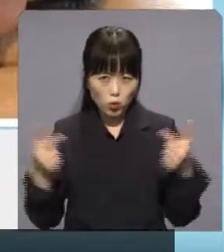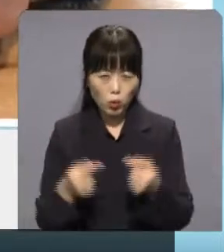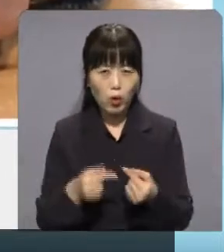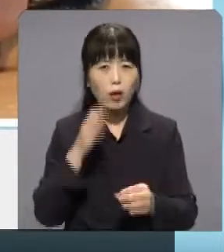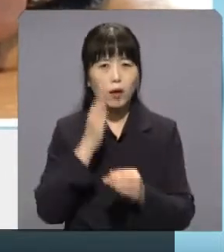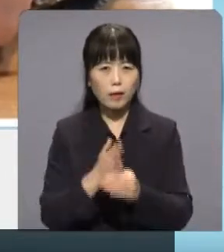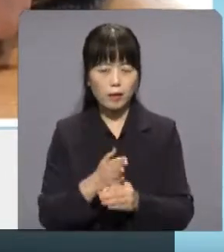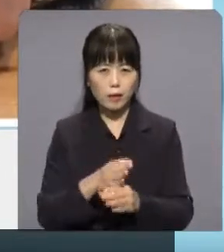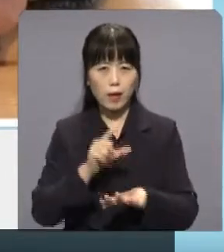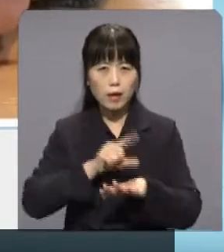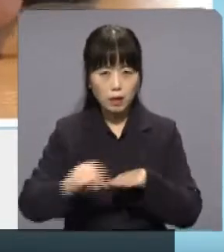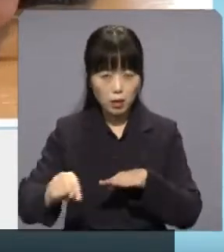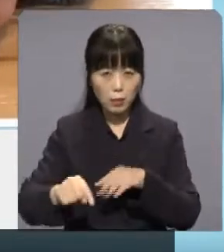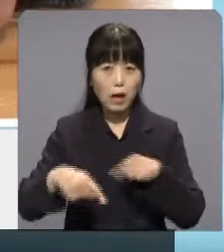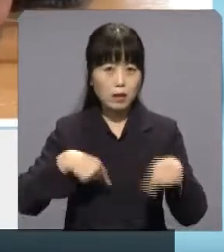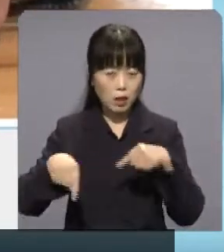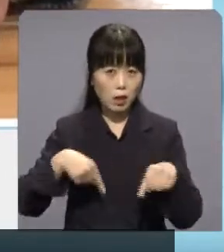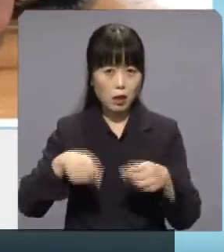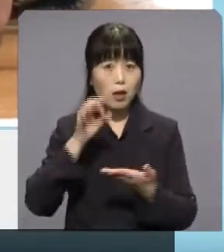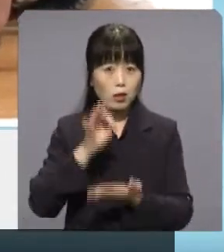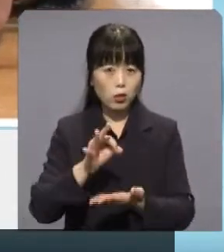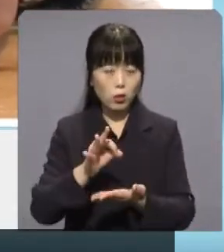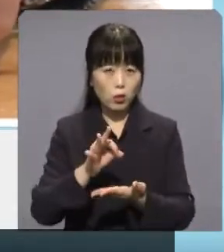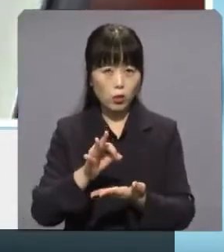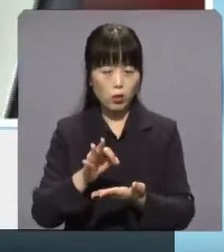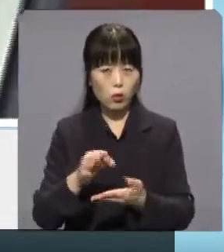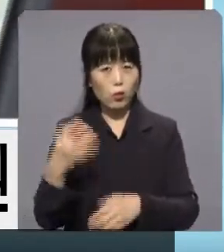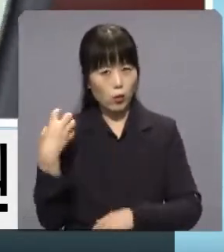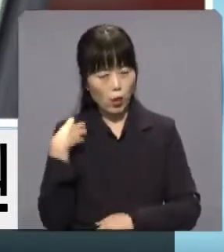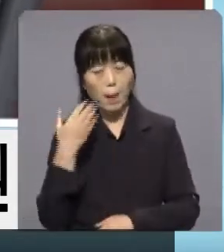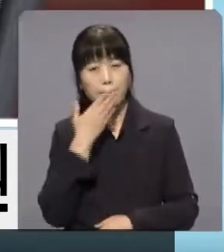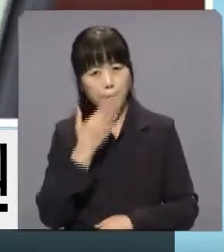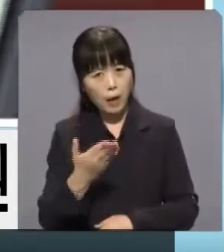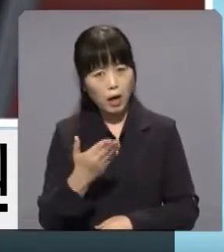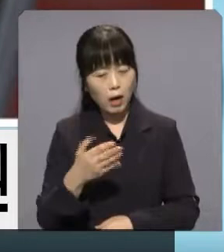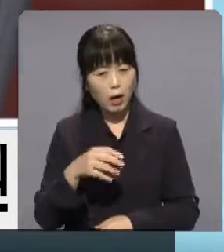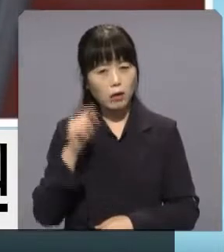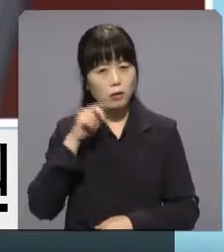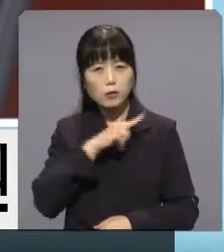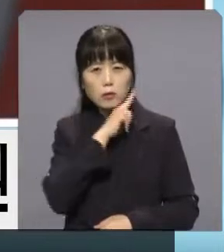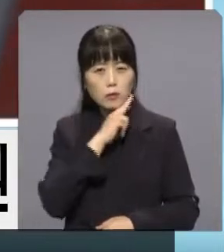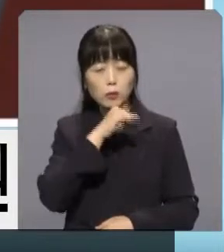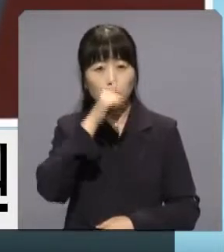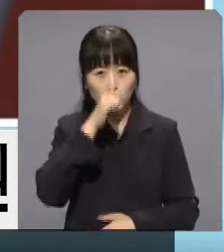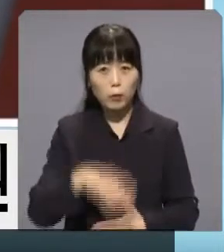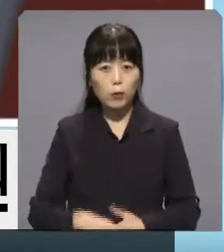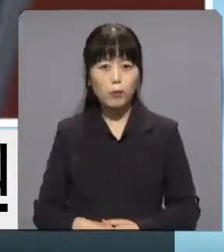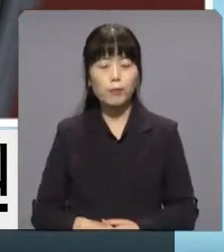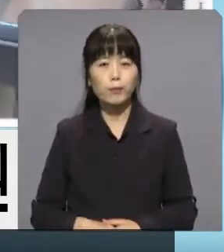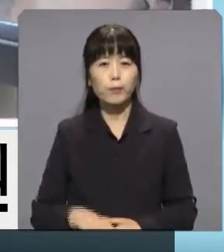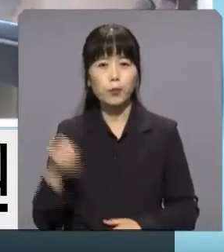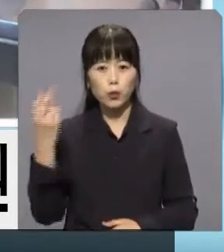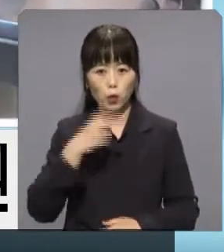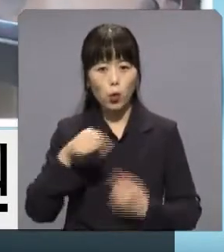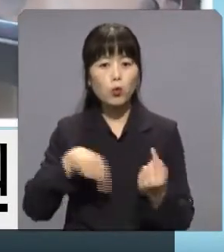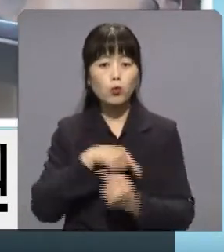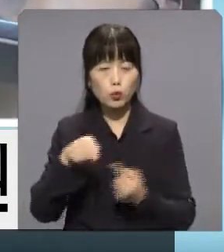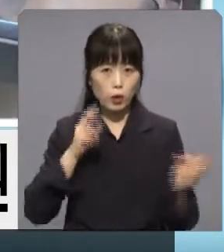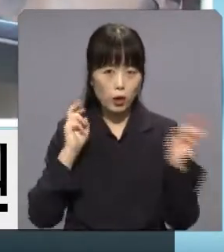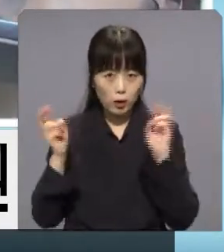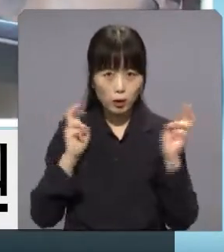가운데 과연 지방재정으로 이걸 감당할 수 있을까라는 그런 또 의문도 들게 했고요 또 하나는 그